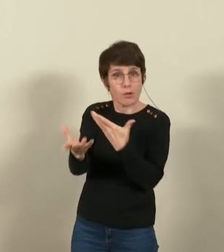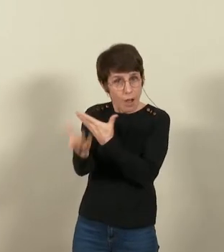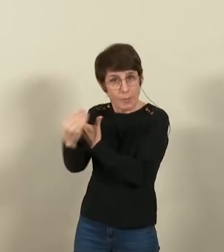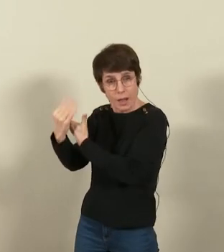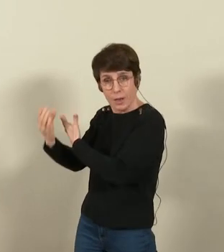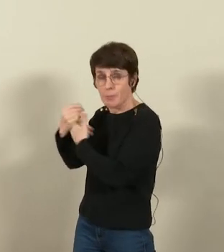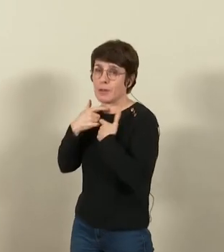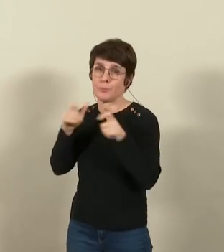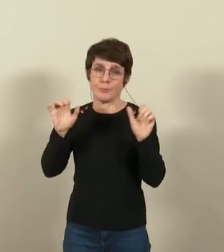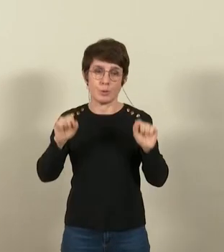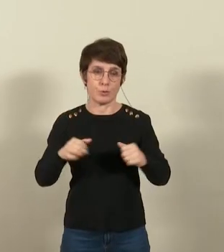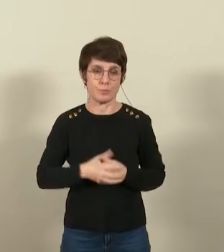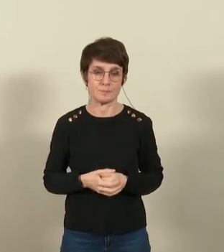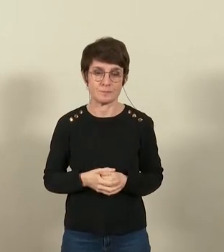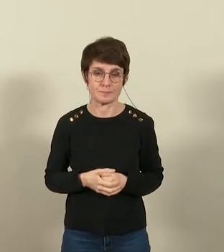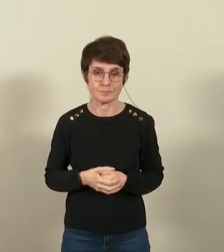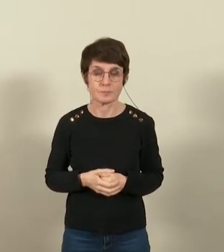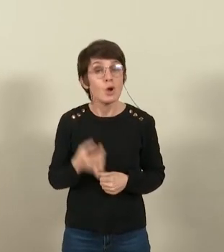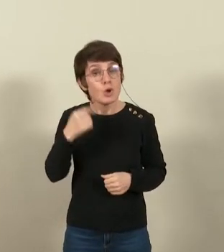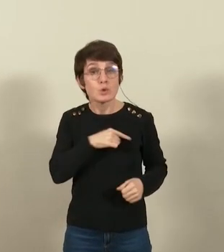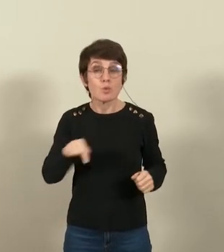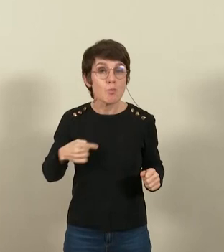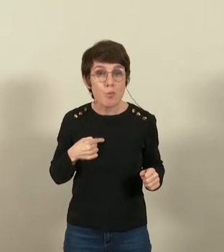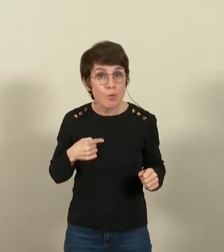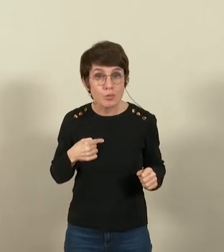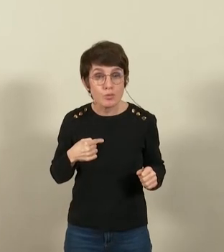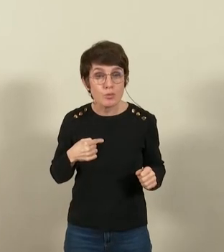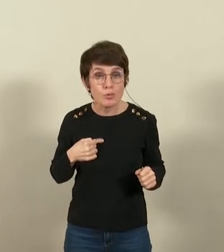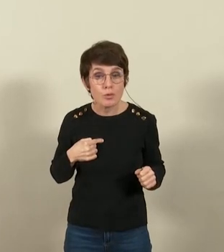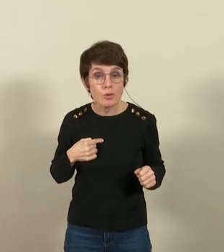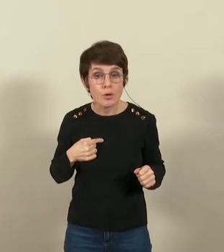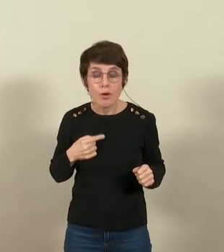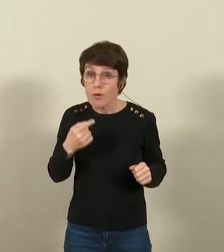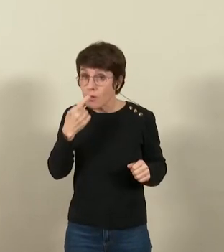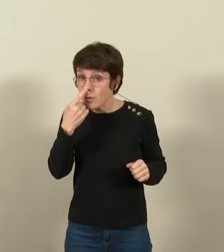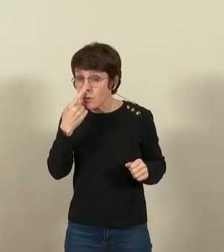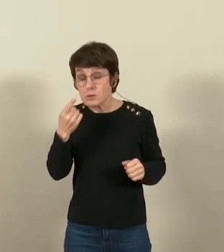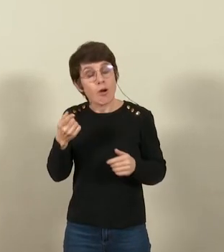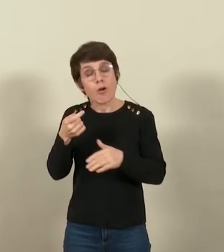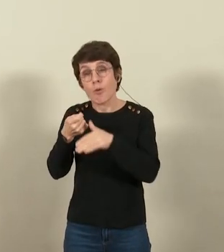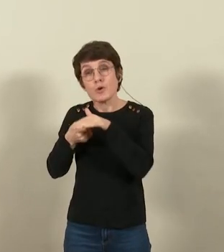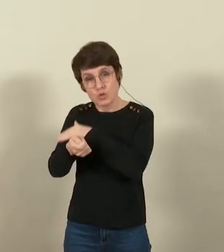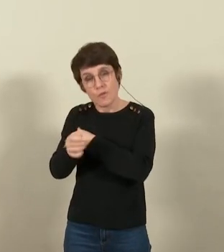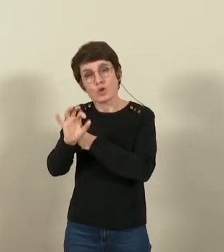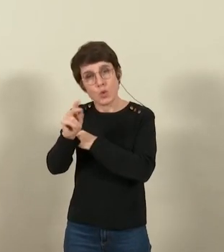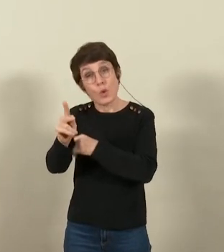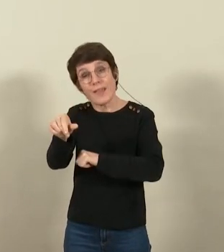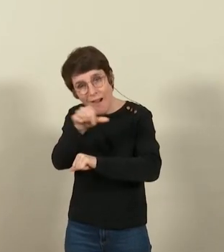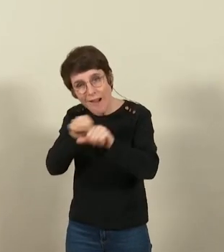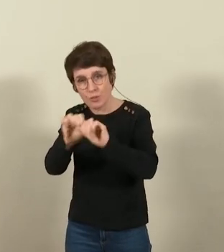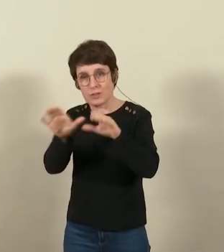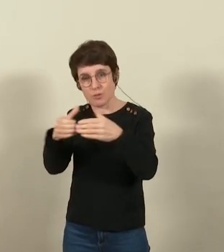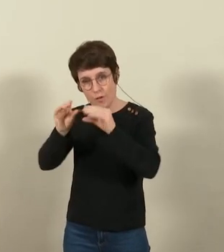et accessible donc pour nous c'était inimaginable avec céine minéri notamment de penser la chose différ différemment